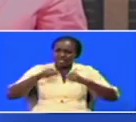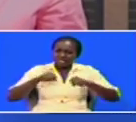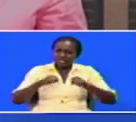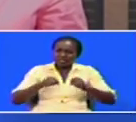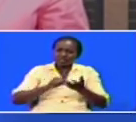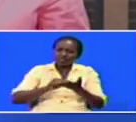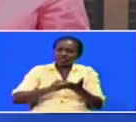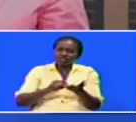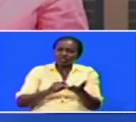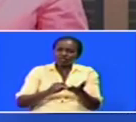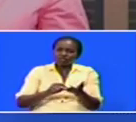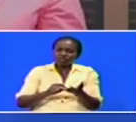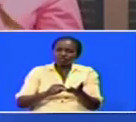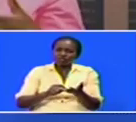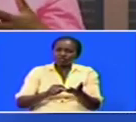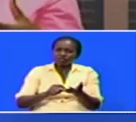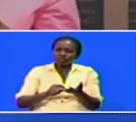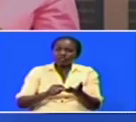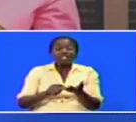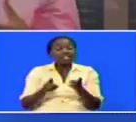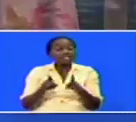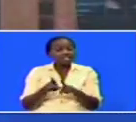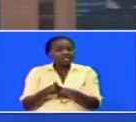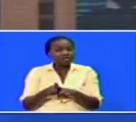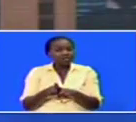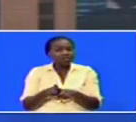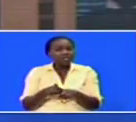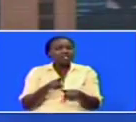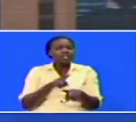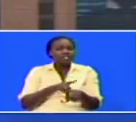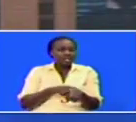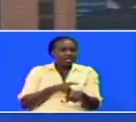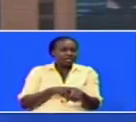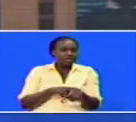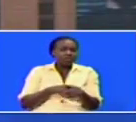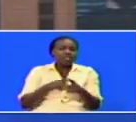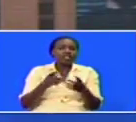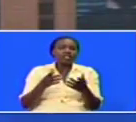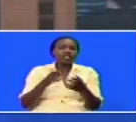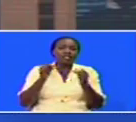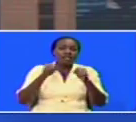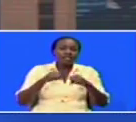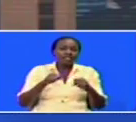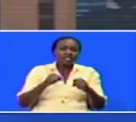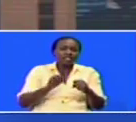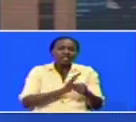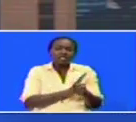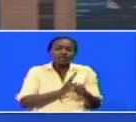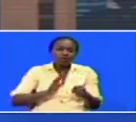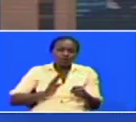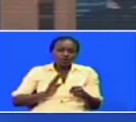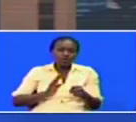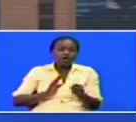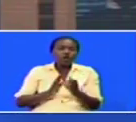huo? Ni kama vile wakati waliketi wakakubaliana kuwa baraza la magavana litatambua kundi